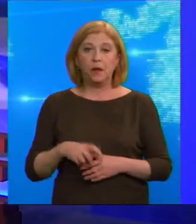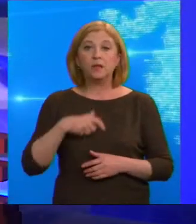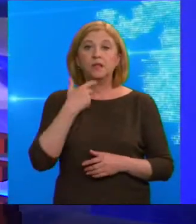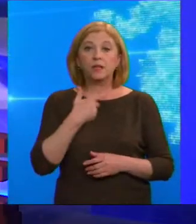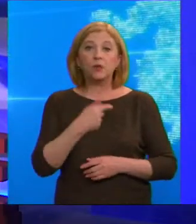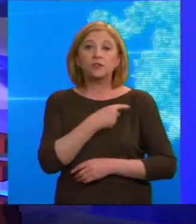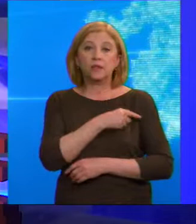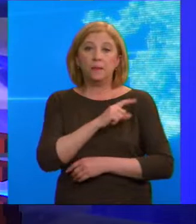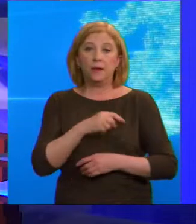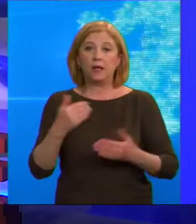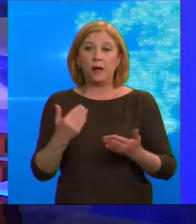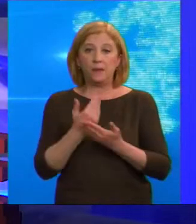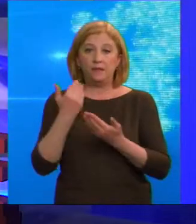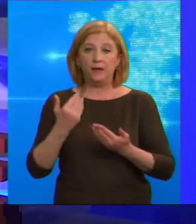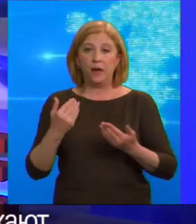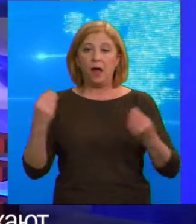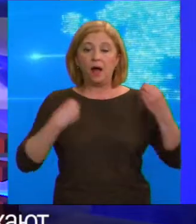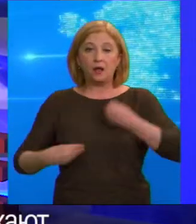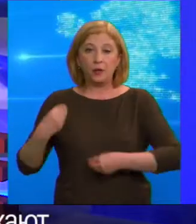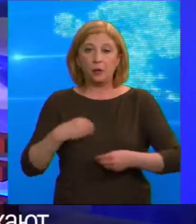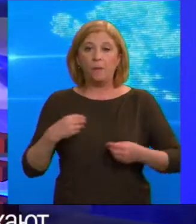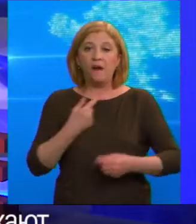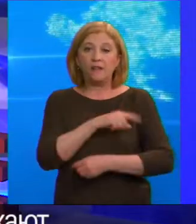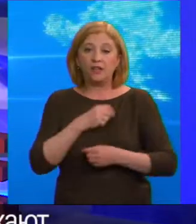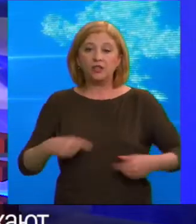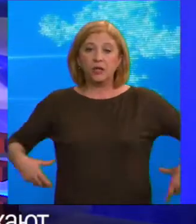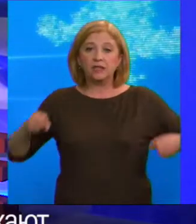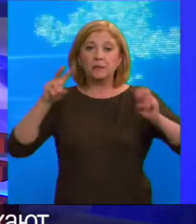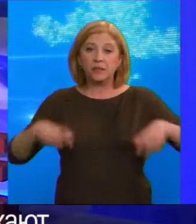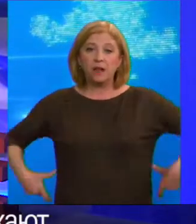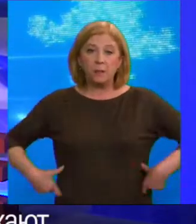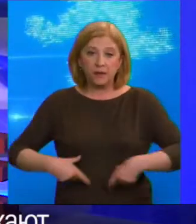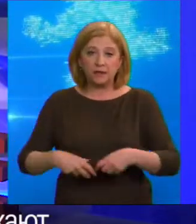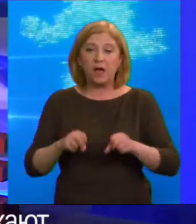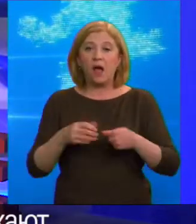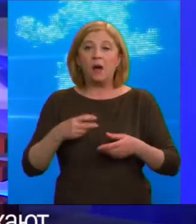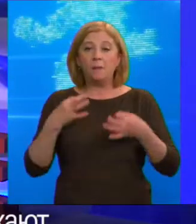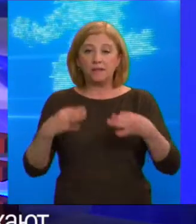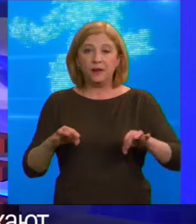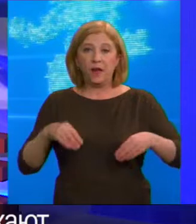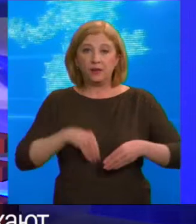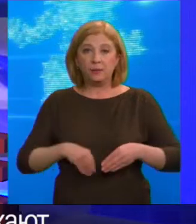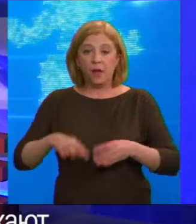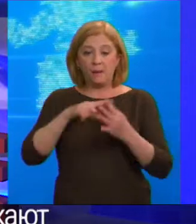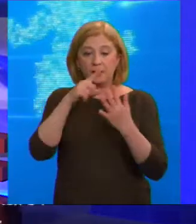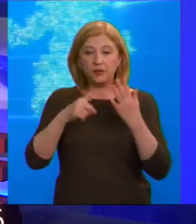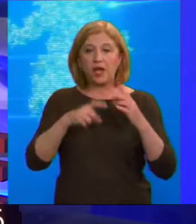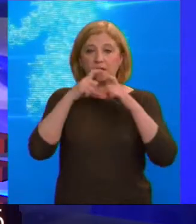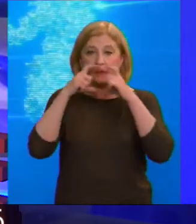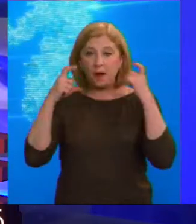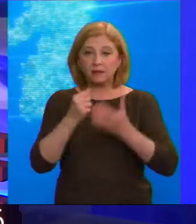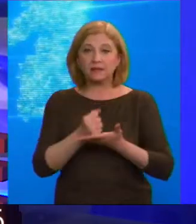Златоустовские медики обновили профессиональный гардероб. Врачи примеряют специальные пояса. Они позволяют носить с собой ежедневный запас перчаток, масок и